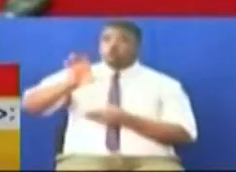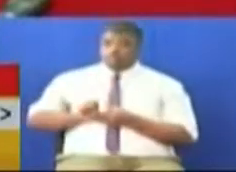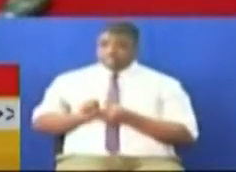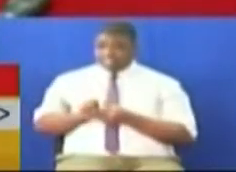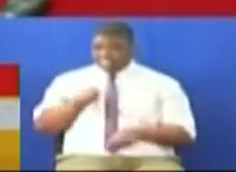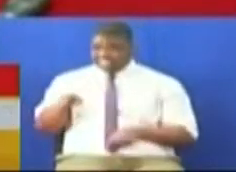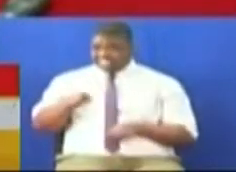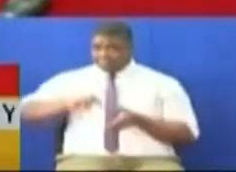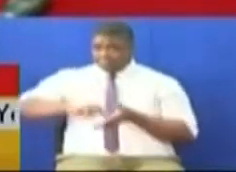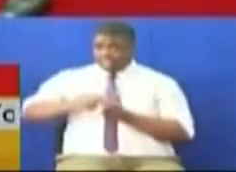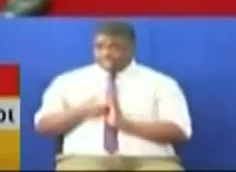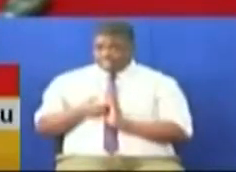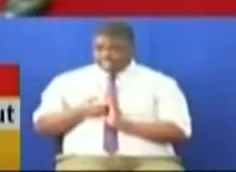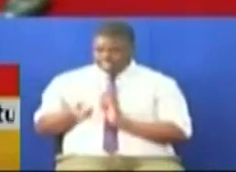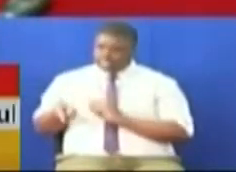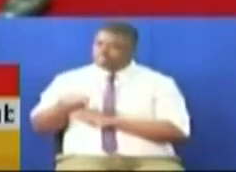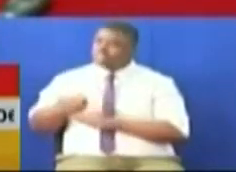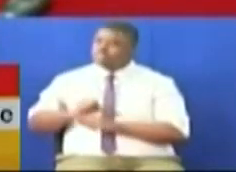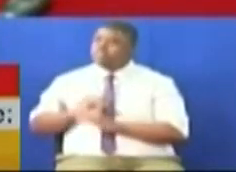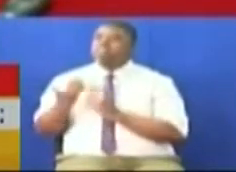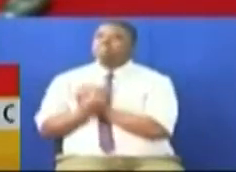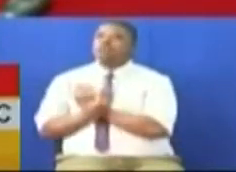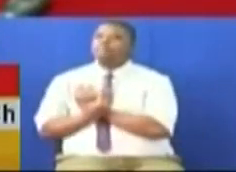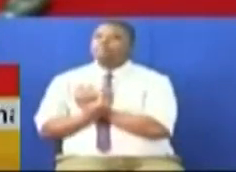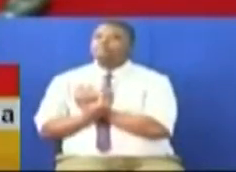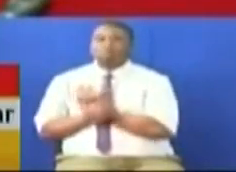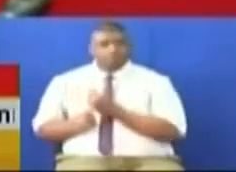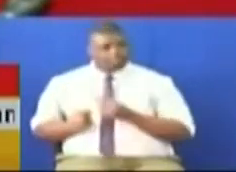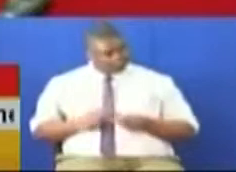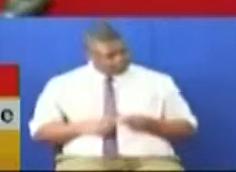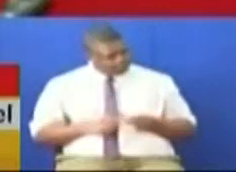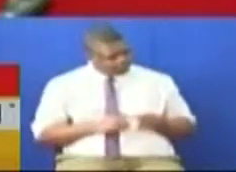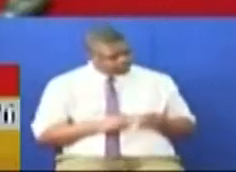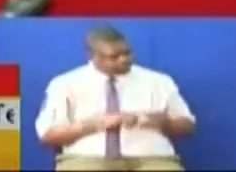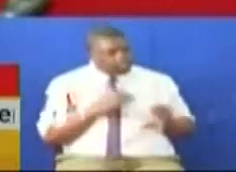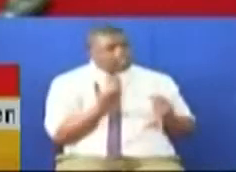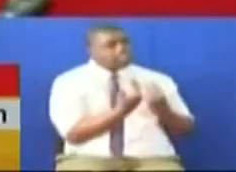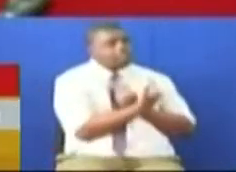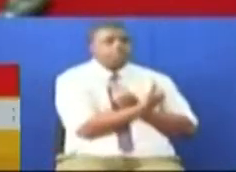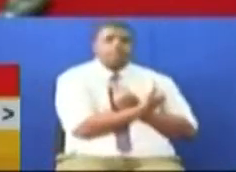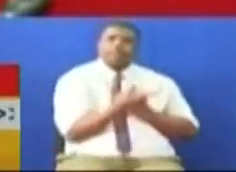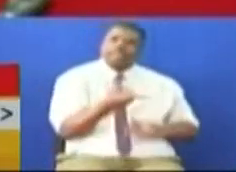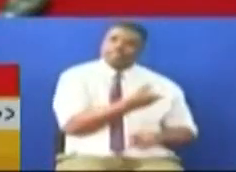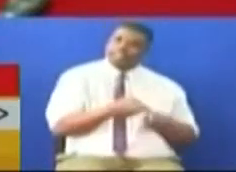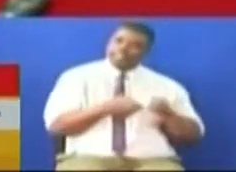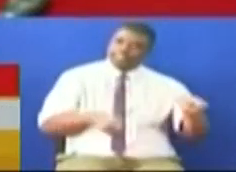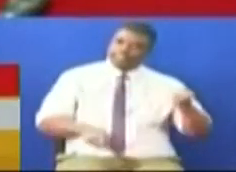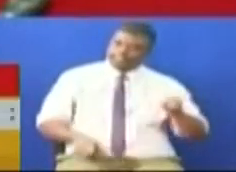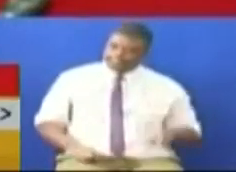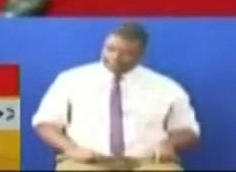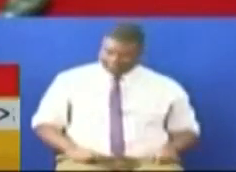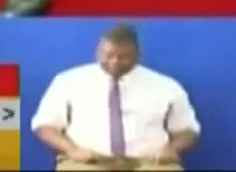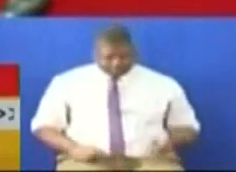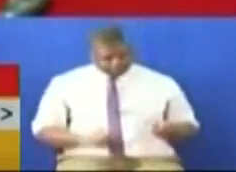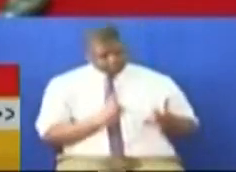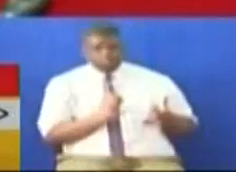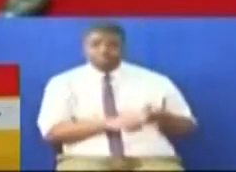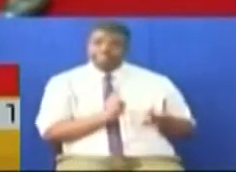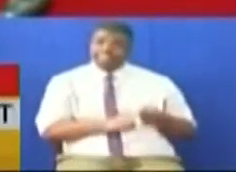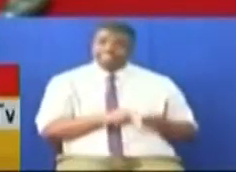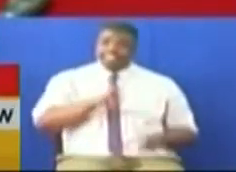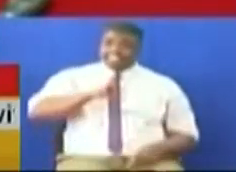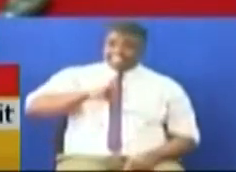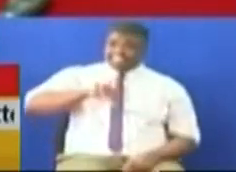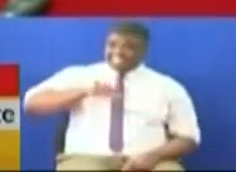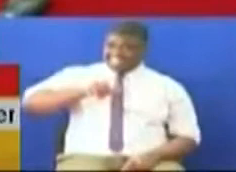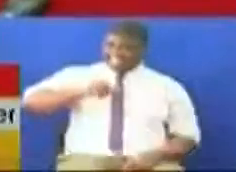kudhibiti madeni. Mheshimiwa Speaker, eneo lingine ambalo ningependa kulichangia ni wakala wa umeme vijijini